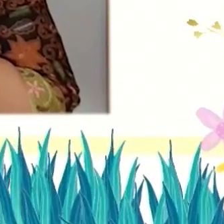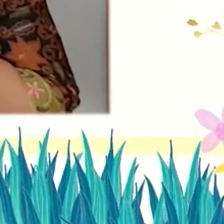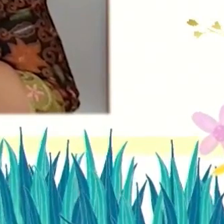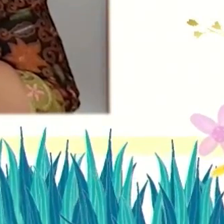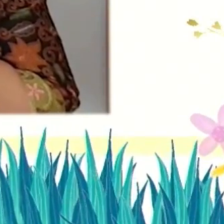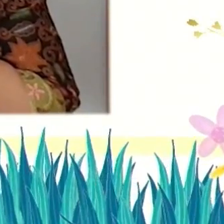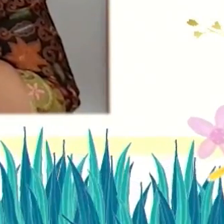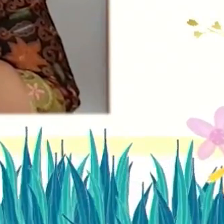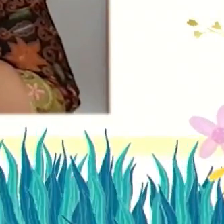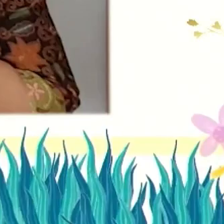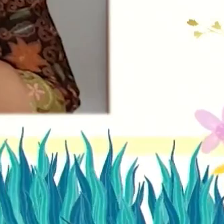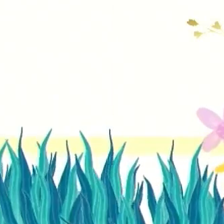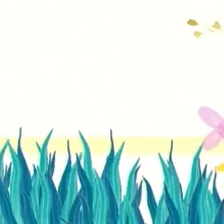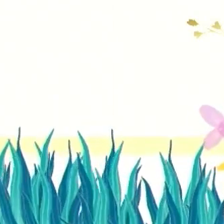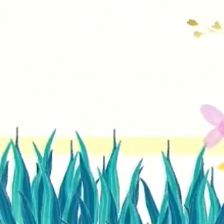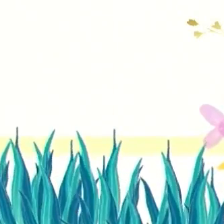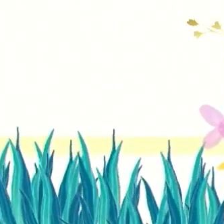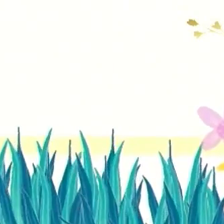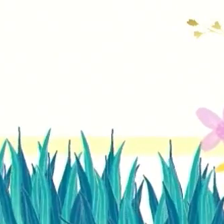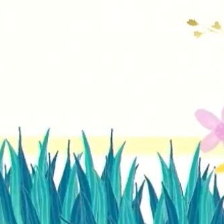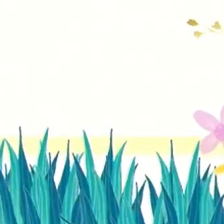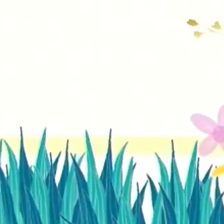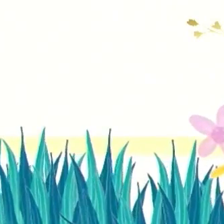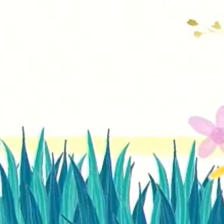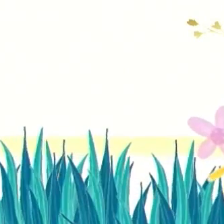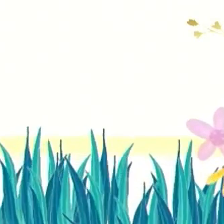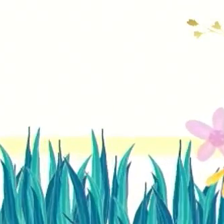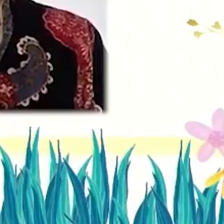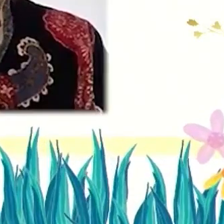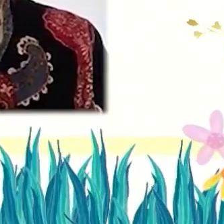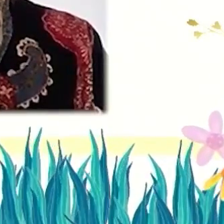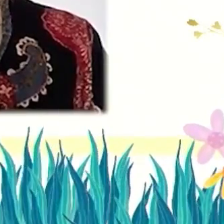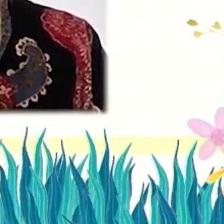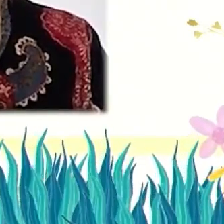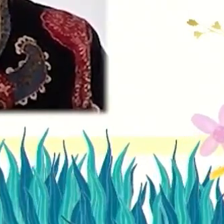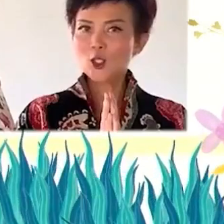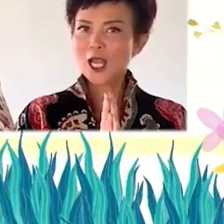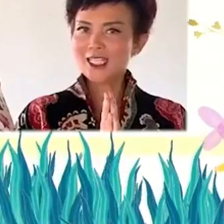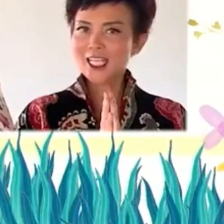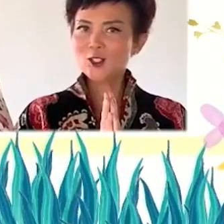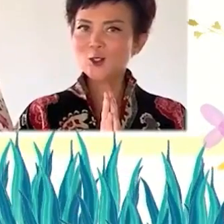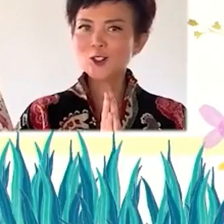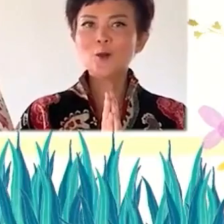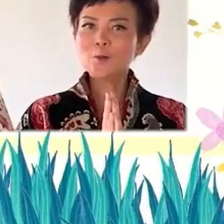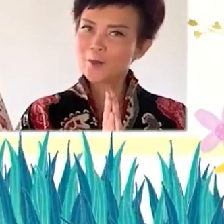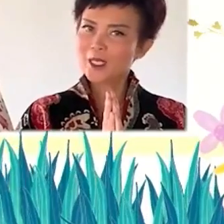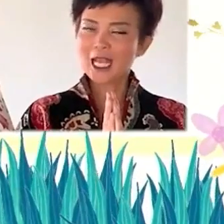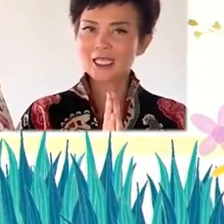semangat dan bersuka cita. Salam kasih. Salam kasih. Salam kasih. Tuhan